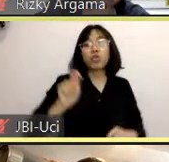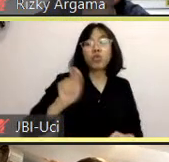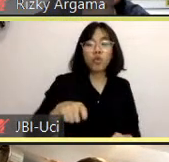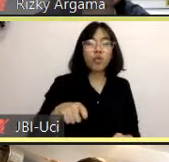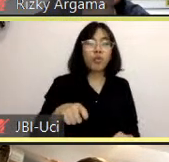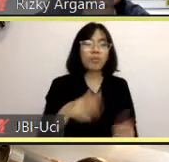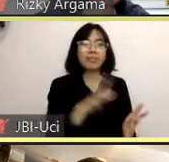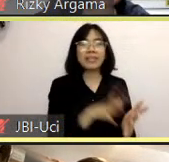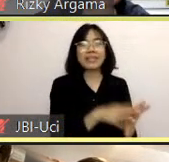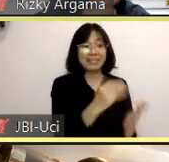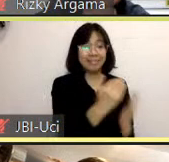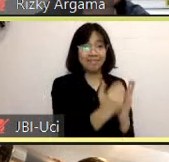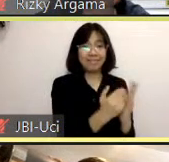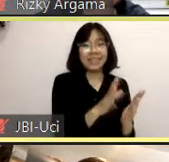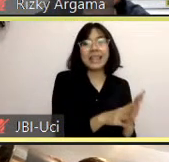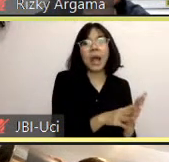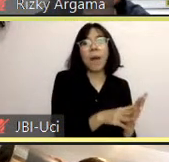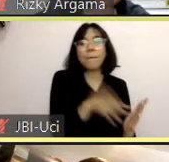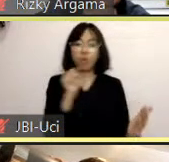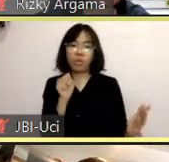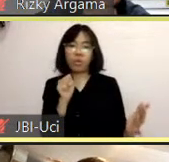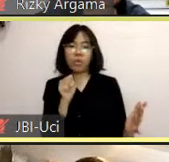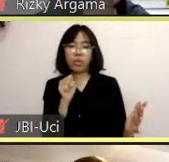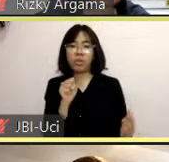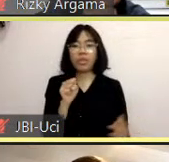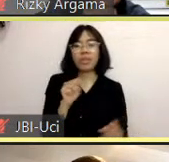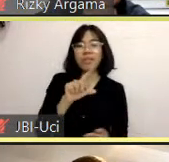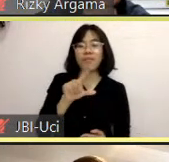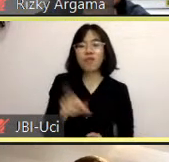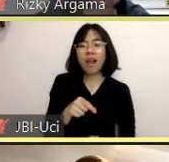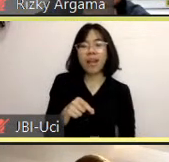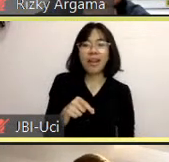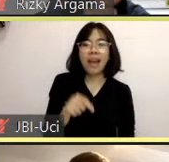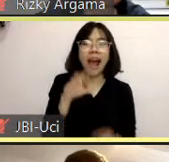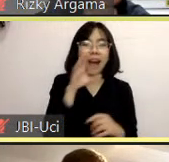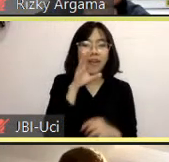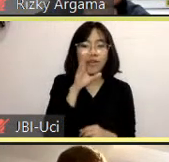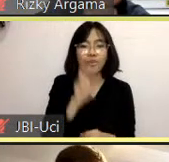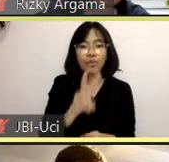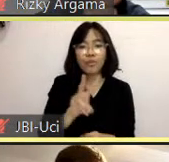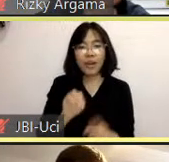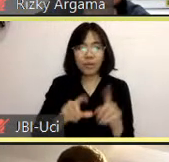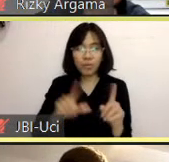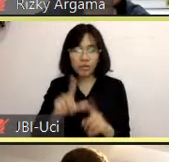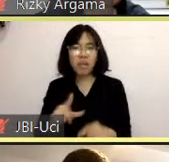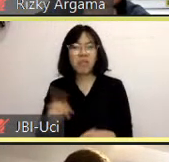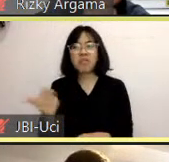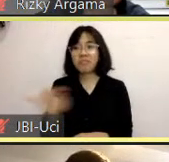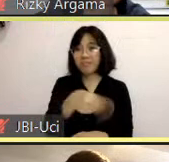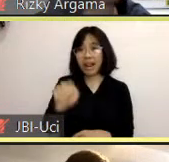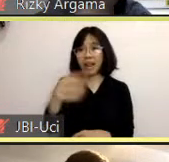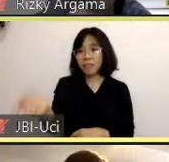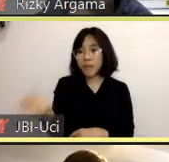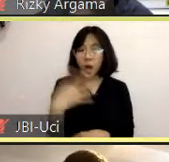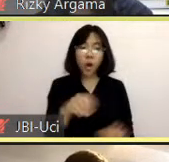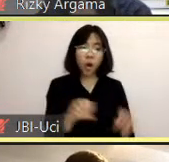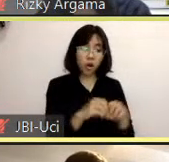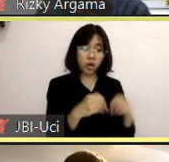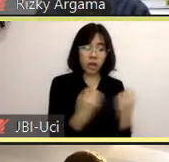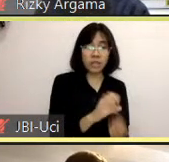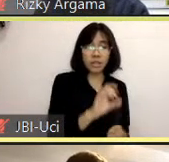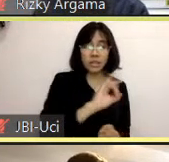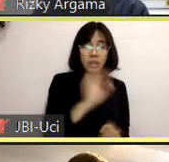2017. Jadi kalau ada argumentasi bahwa ini bisa terjadi pada organisasi lain, iya, instrumennya